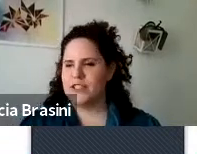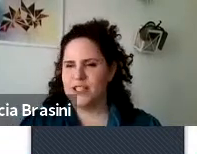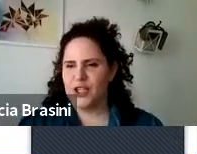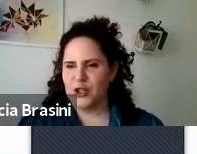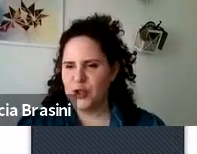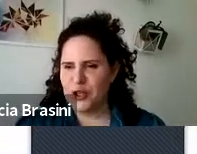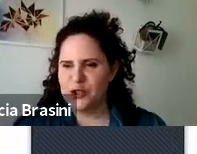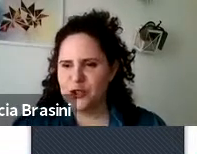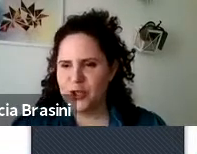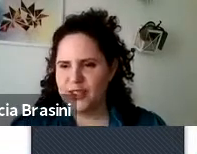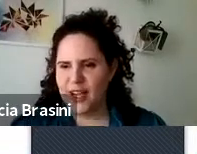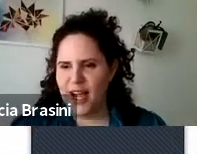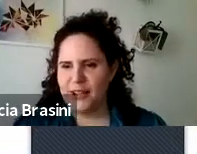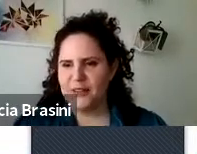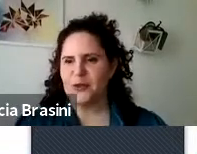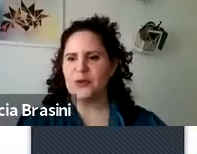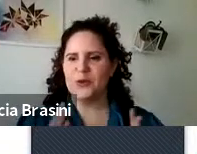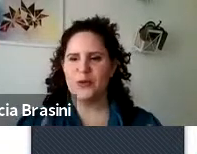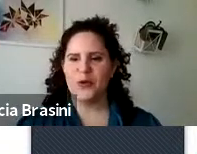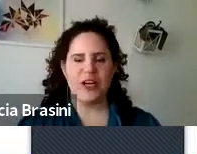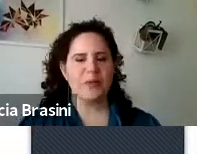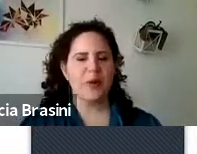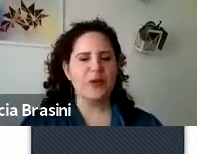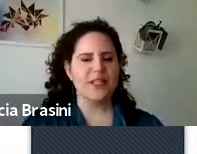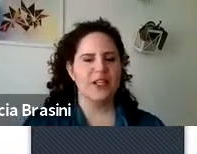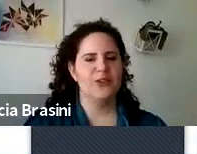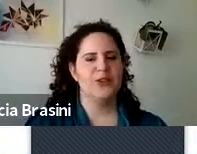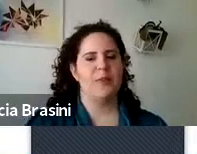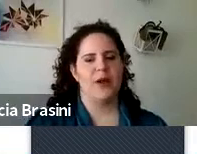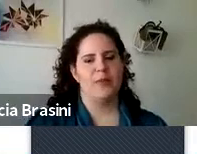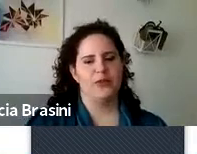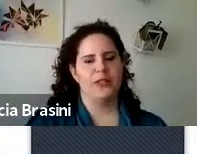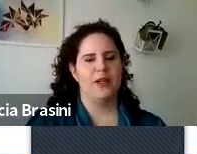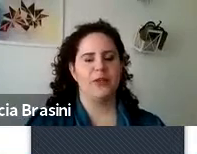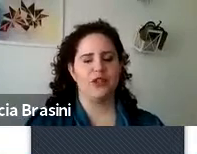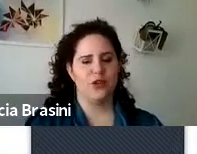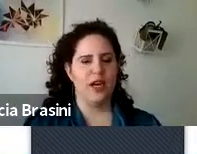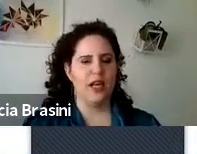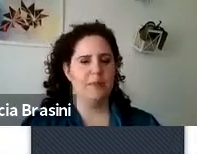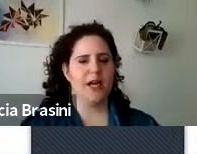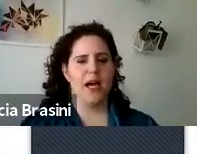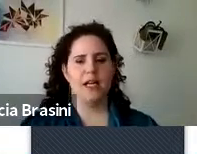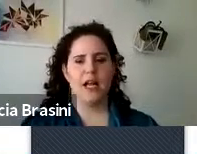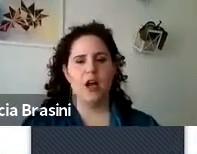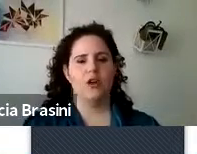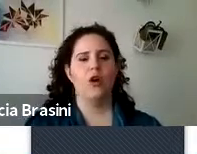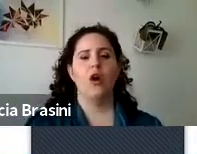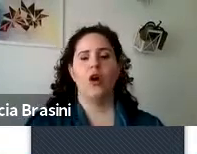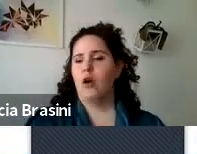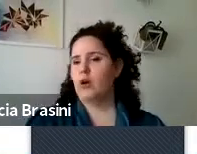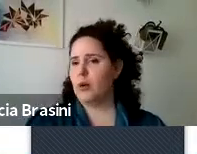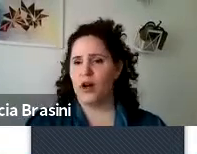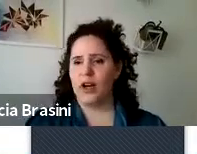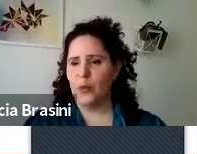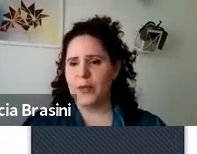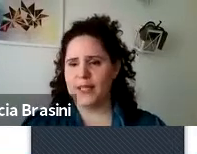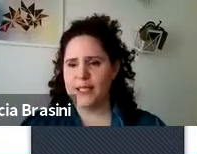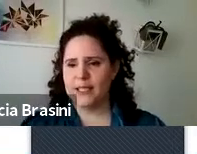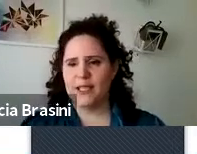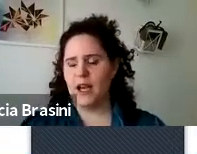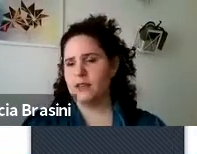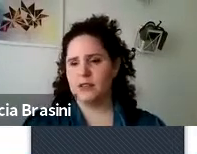Quindi chi ha il visitatore con sordità? Con tutto quello che abbiamo detto, abbiamo delle persone che magari hanno una